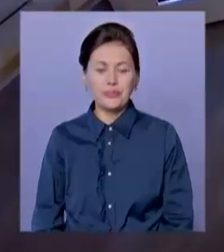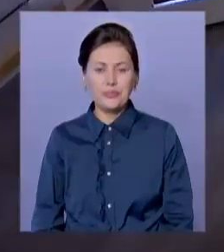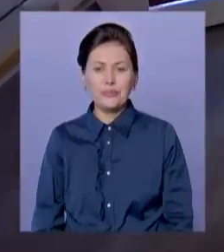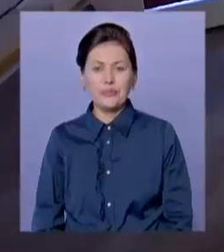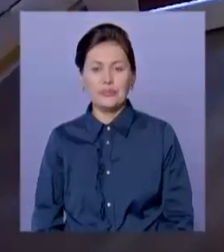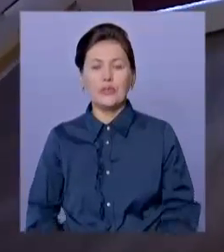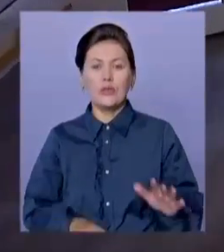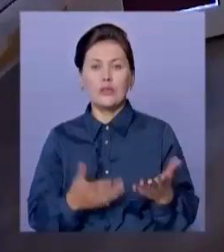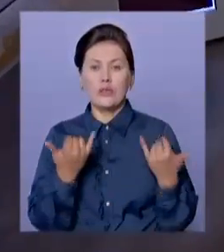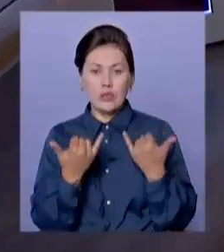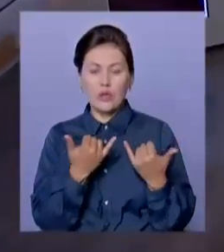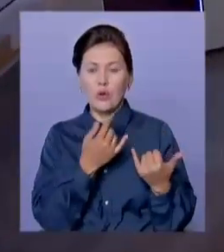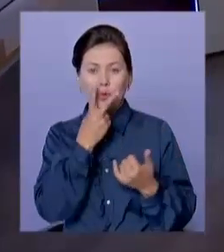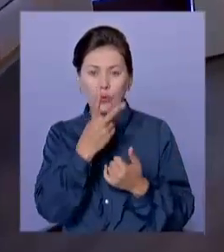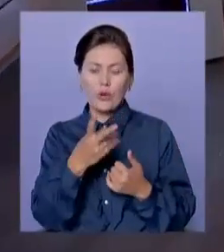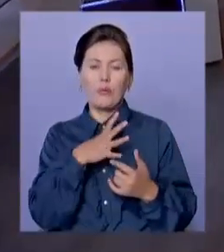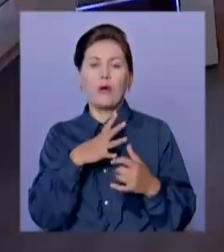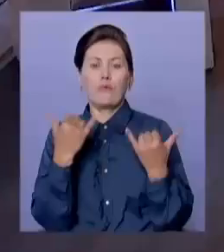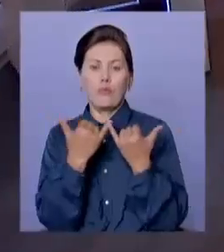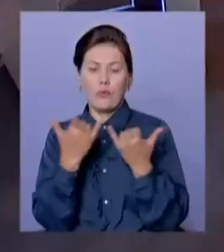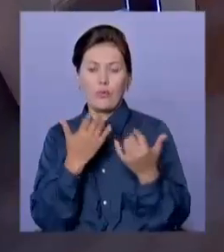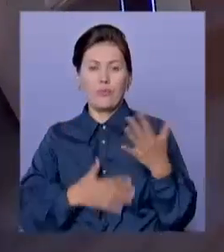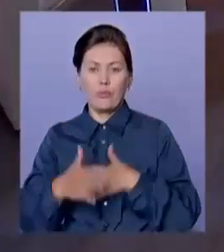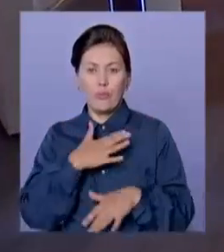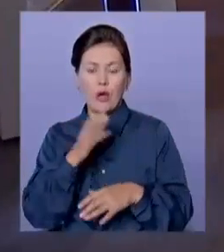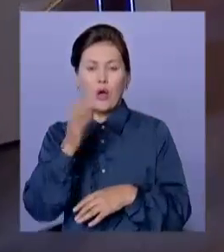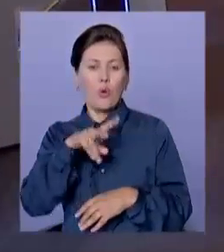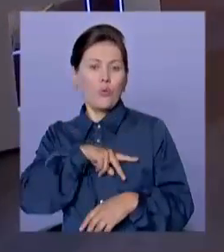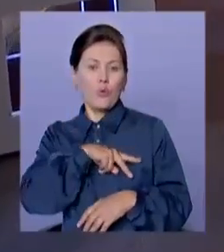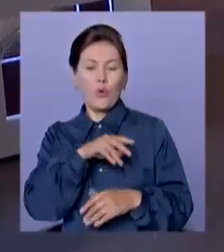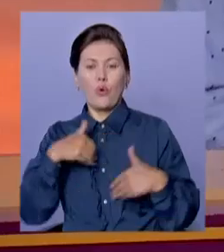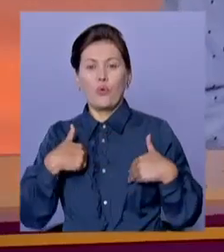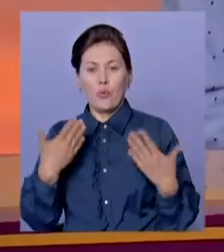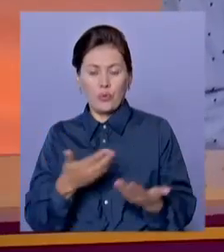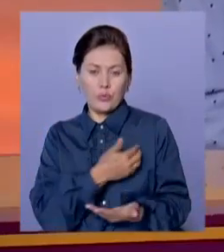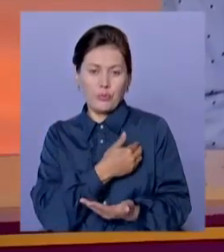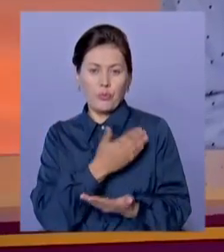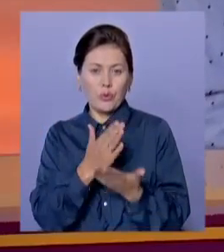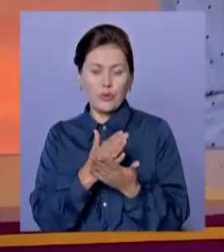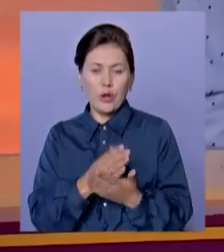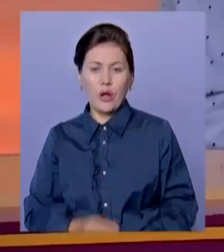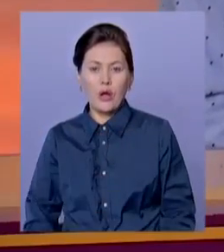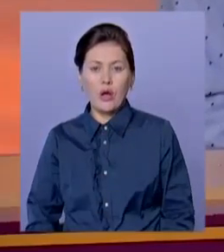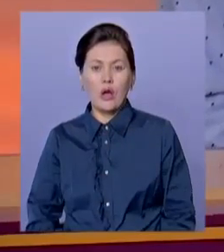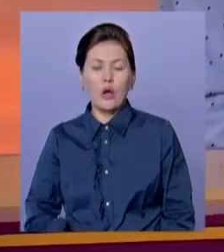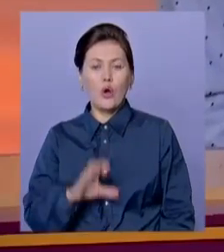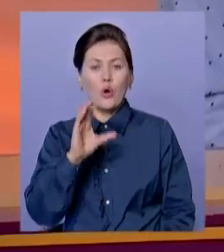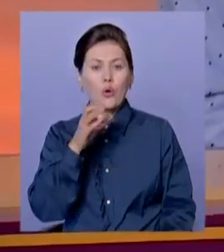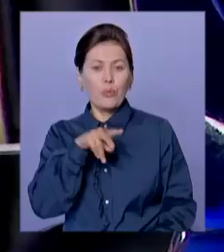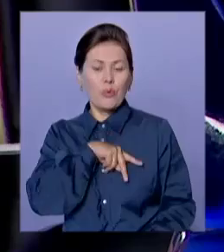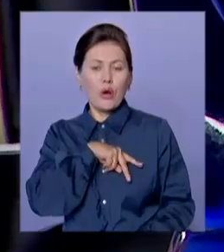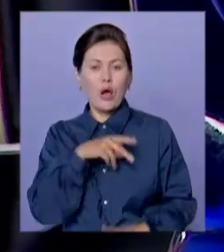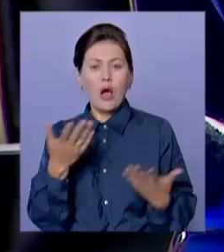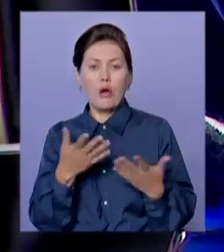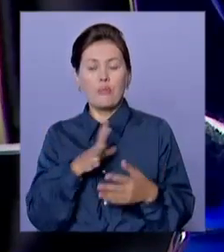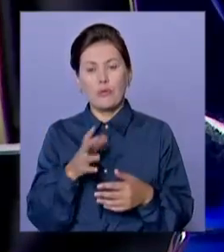бүгін сіздерді студияда көргеніме өте қуаныштымын. Күміс медальдарыңызбен құттықтағым. Рахмет. Күміс алу, сіздер үшін абырой